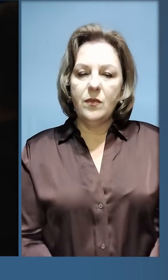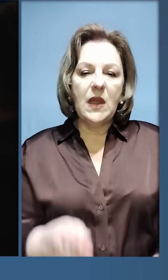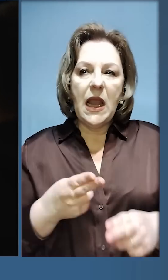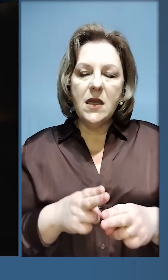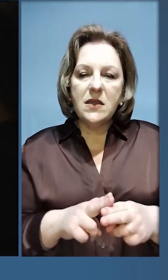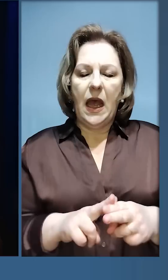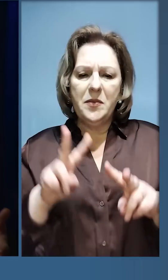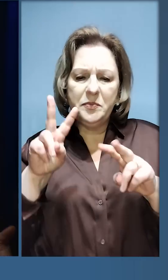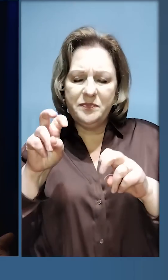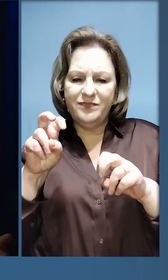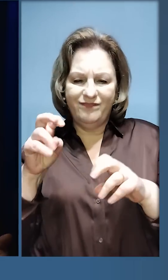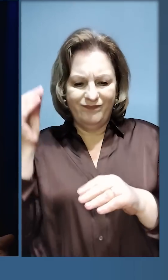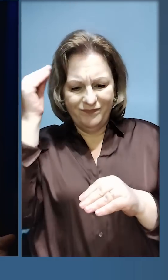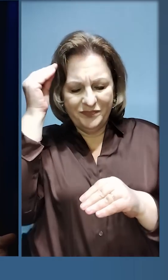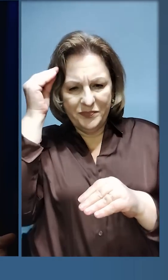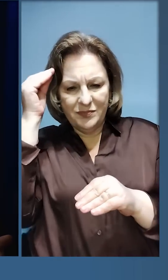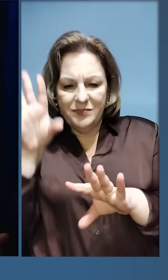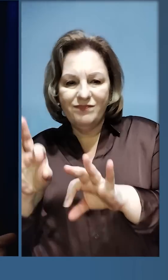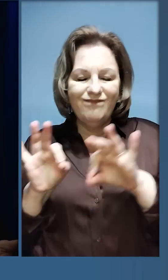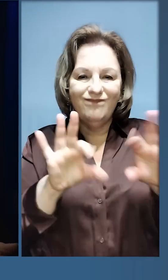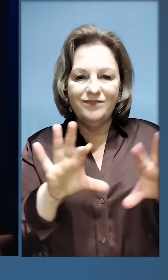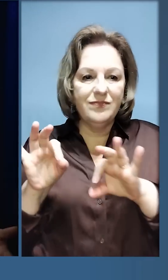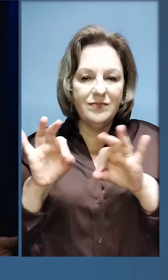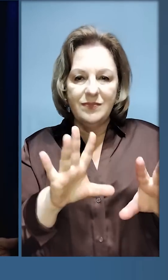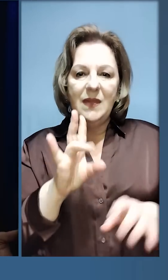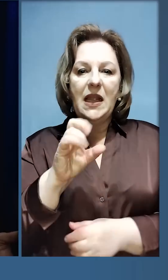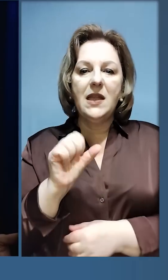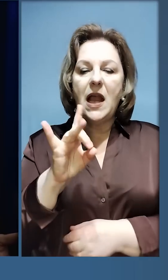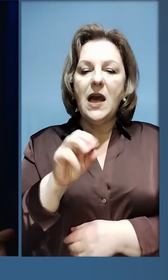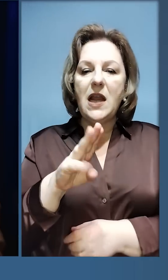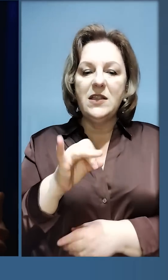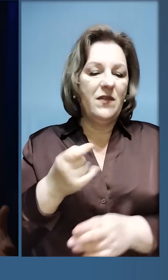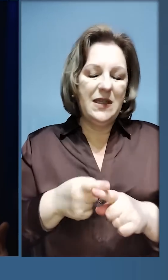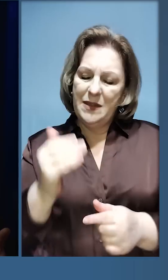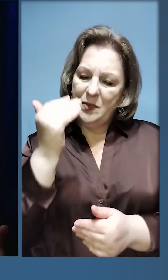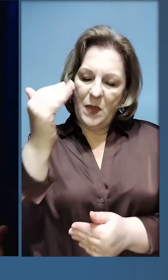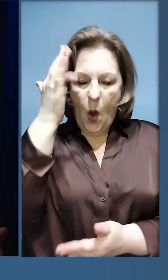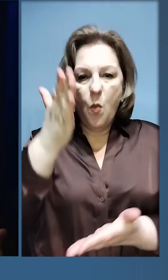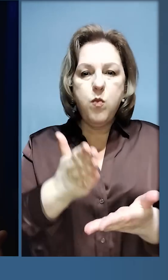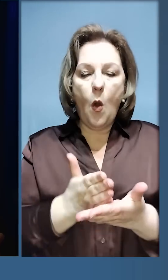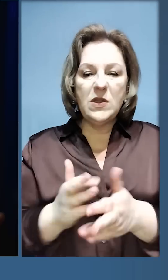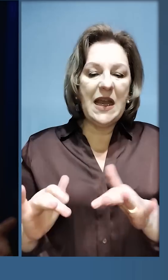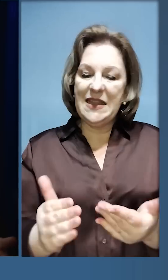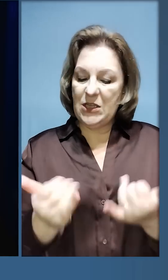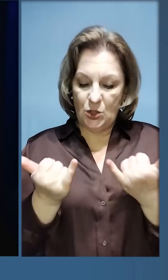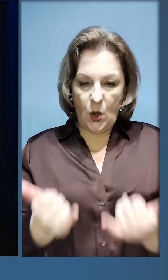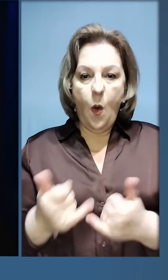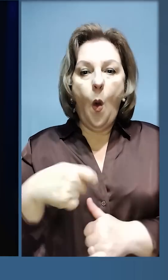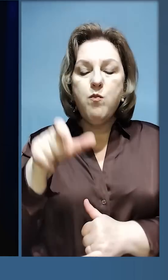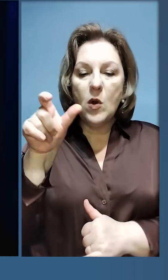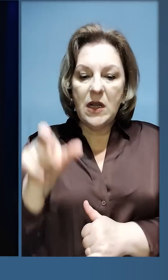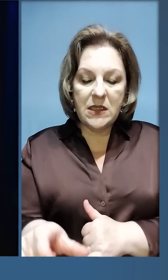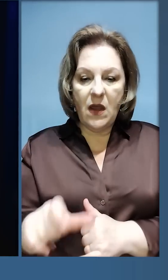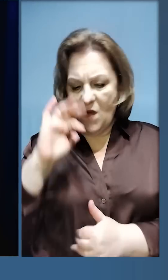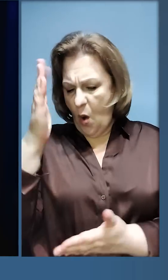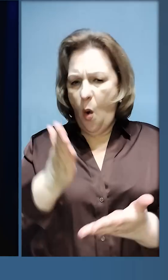Ukrainian? Це наративи. Абсолютно наративи, які політика діючого